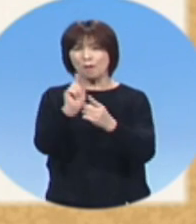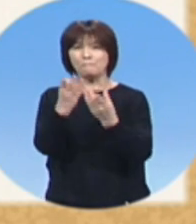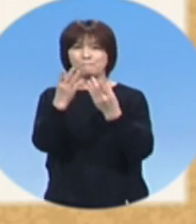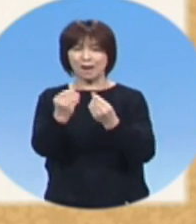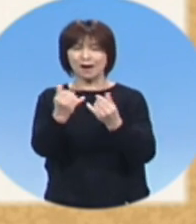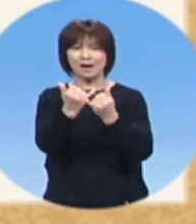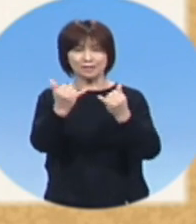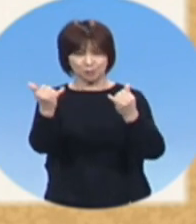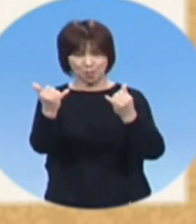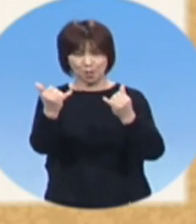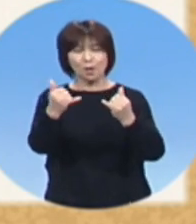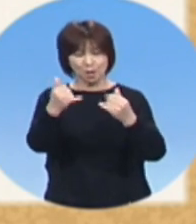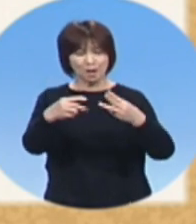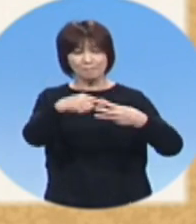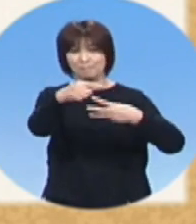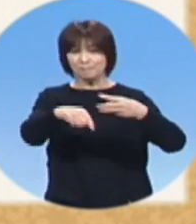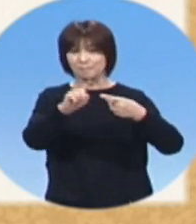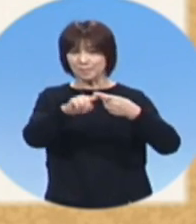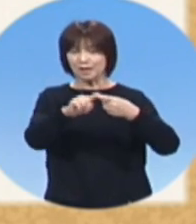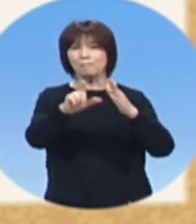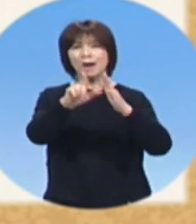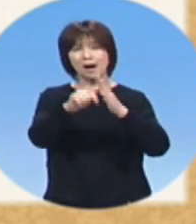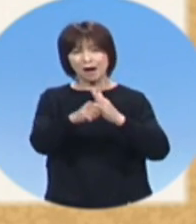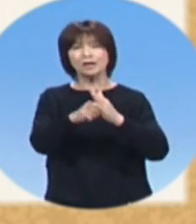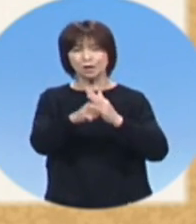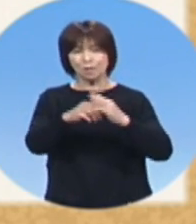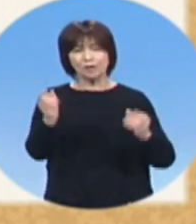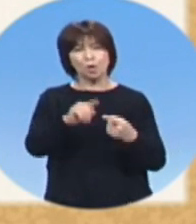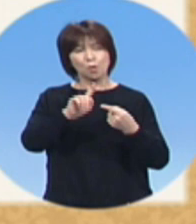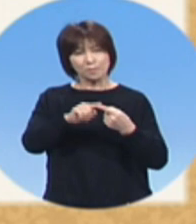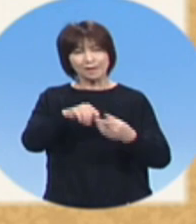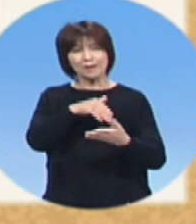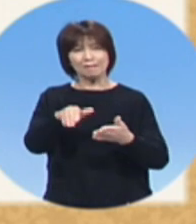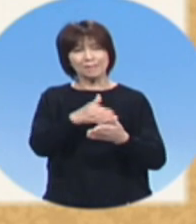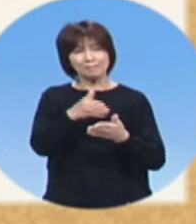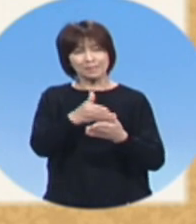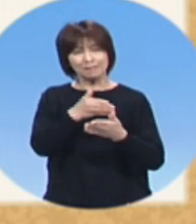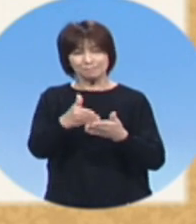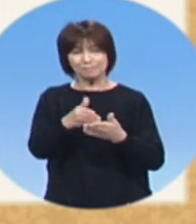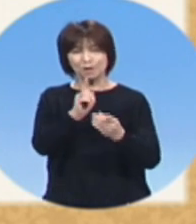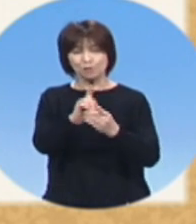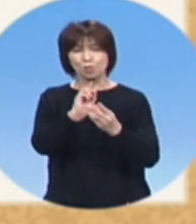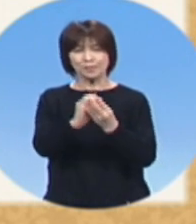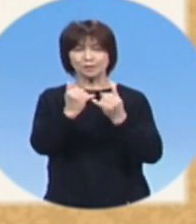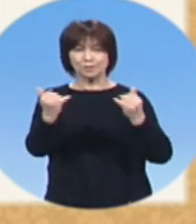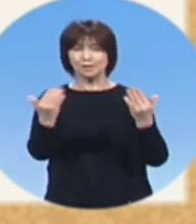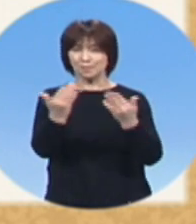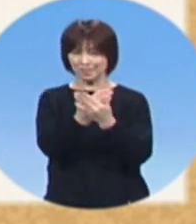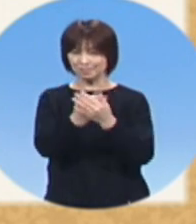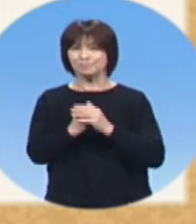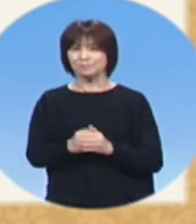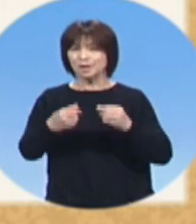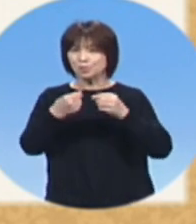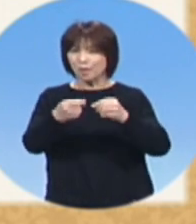った、このいずれかに該当する場合は総合的判断の上濃厚接触者となります。